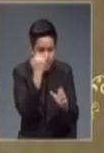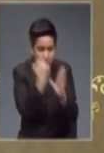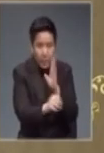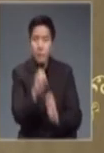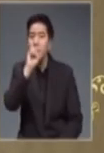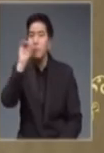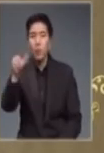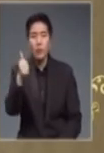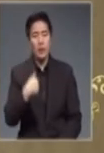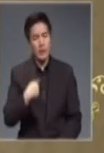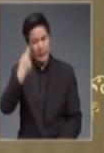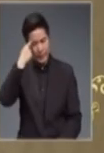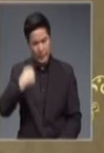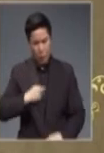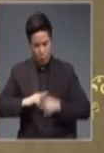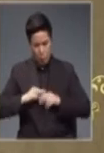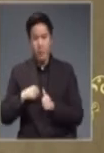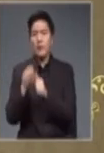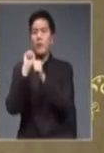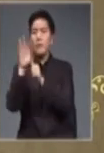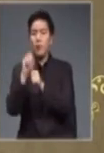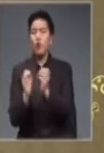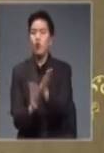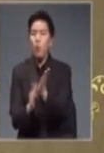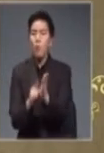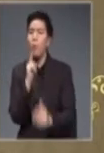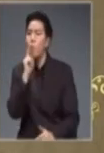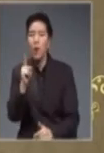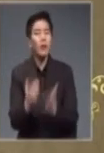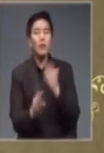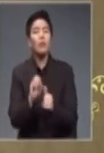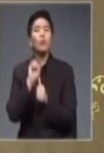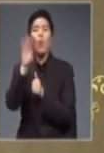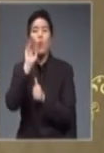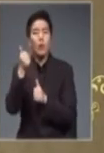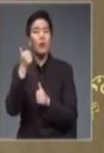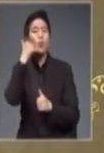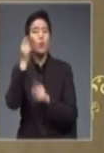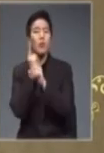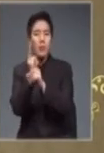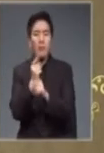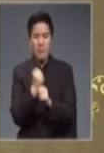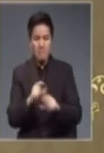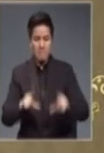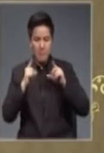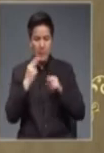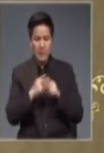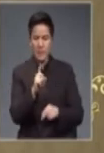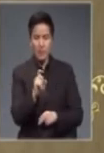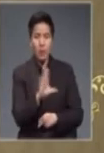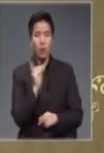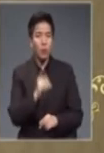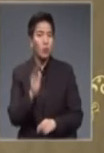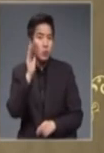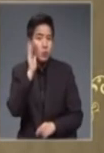นน้อยแต่ว่าถ้าจะให้ทำผมจะทำให้แต่ต้องได้รับความเห็นชอบนะครับจากเสียงส่วนใหญ่ว่ามันควรจะทำนะมันควรจะมีการเปลี่ยนแ